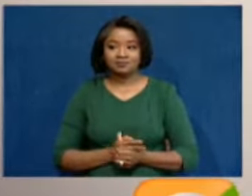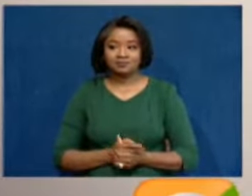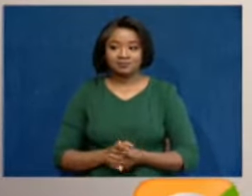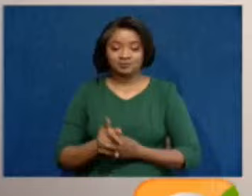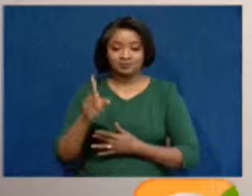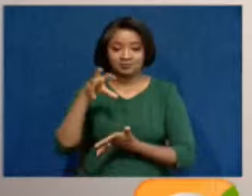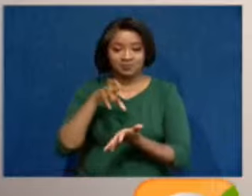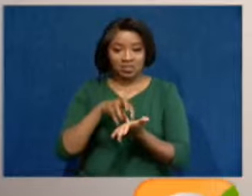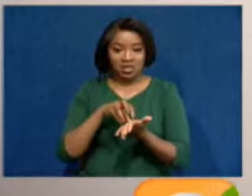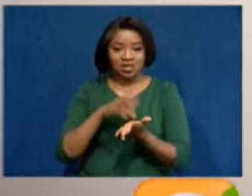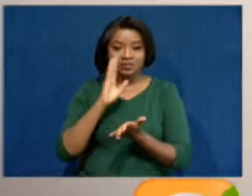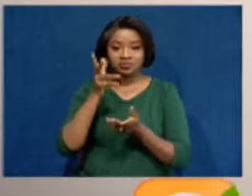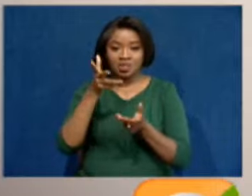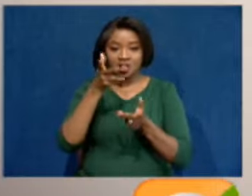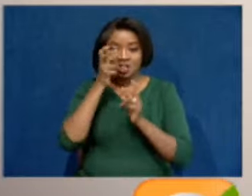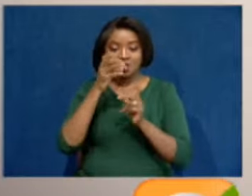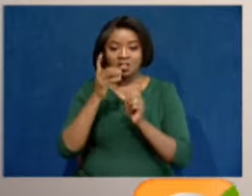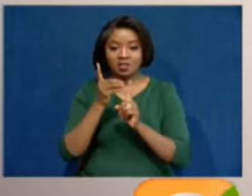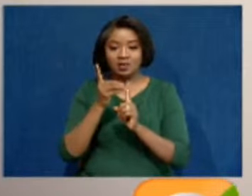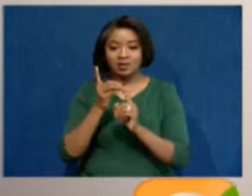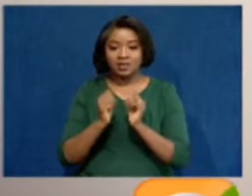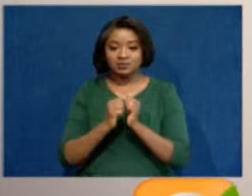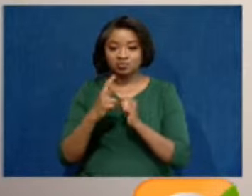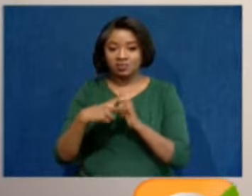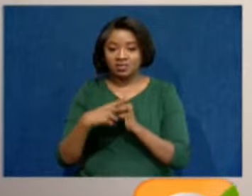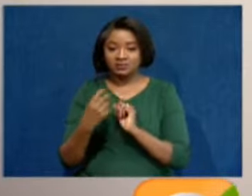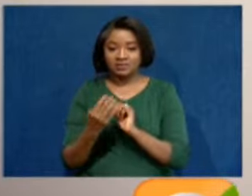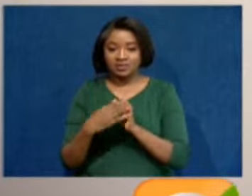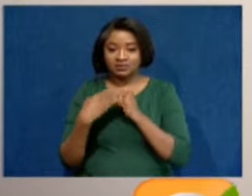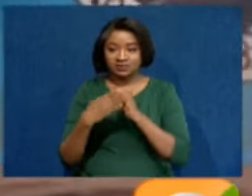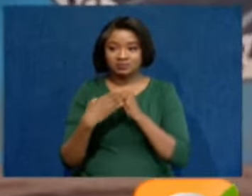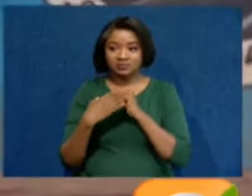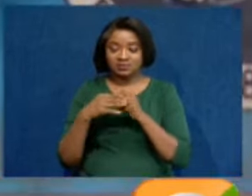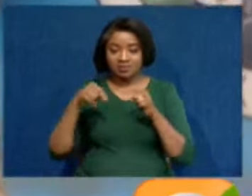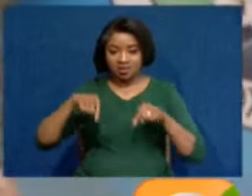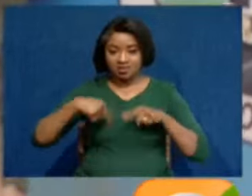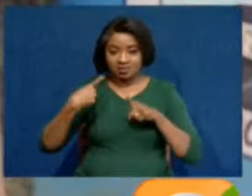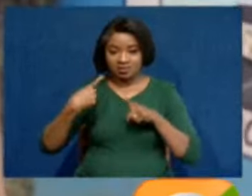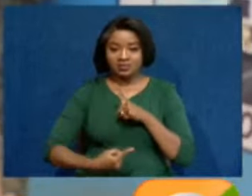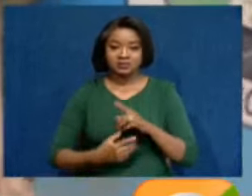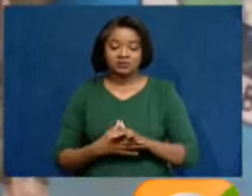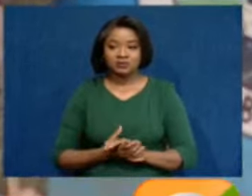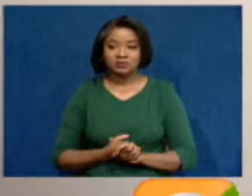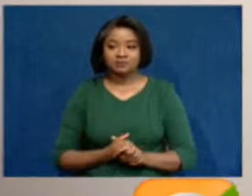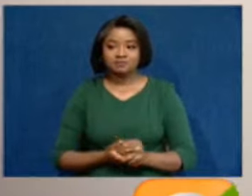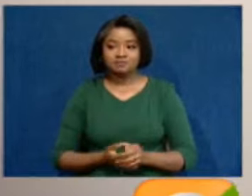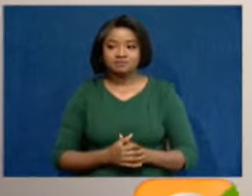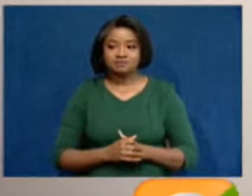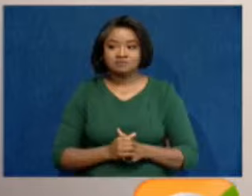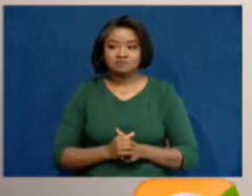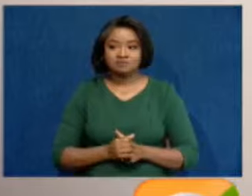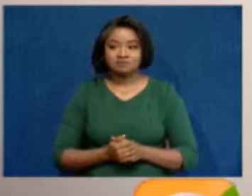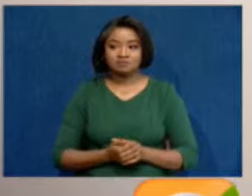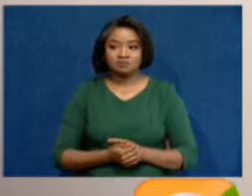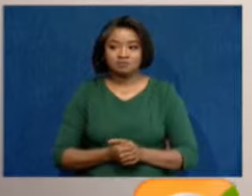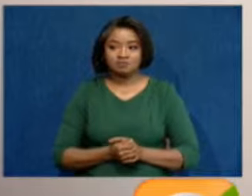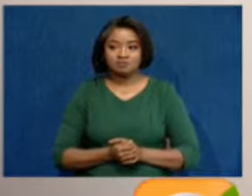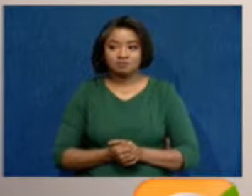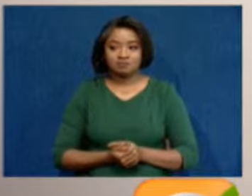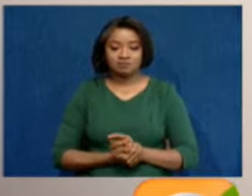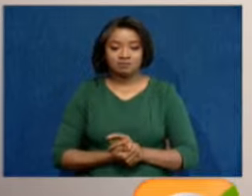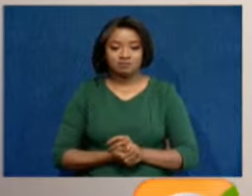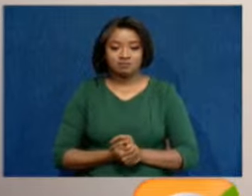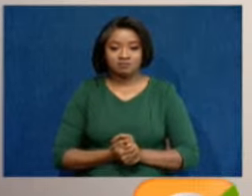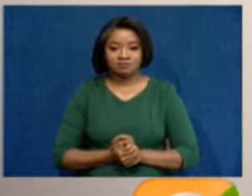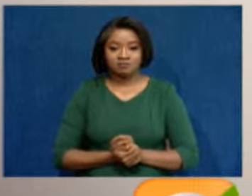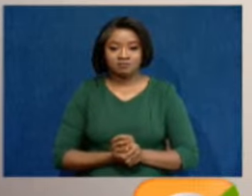inatarajiwa kusikizwa tarehe 17 mwezi Septemba mwaka huu. Gatete Njoroge,